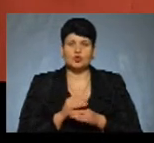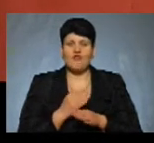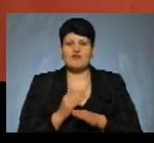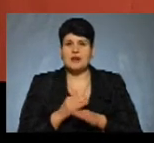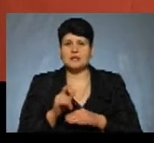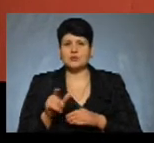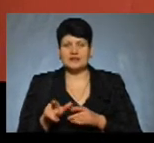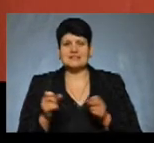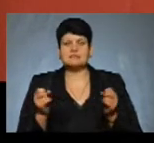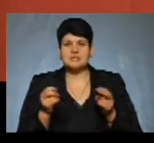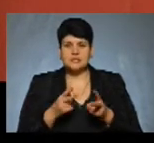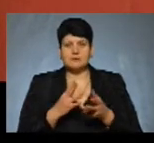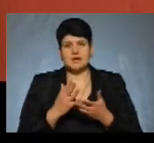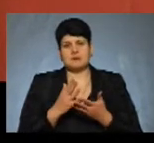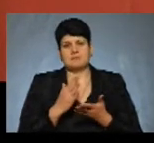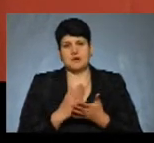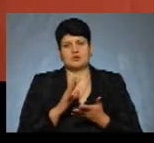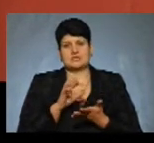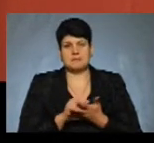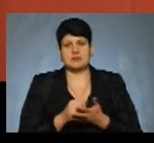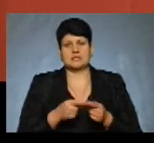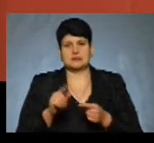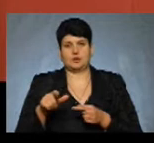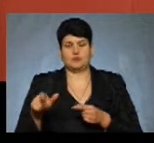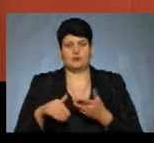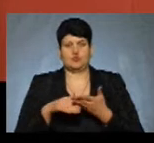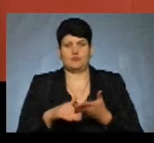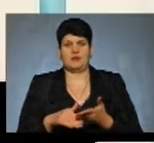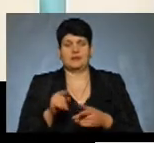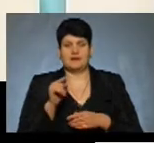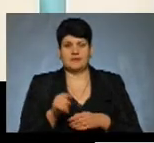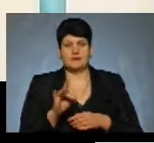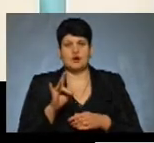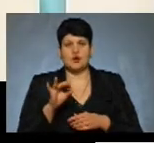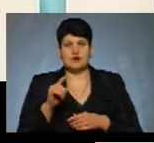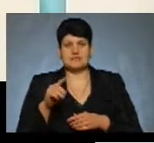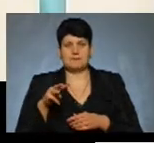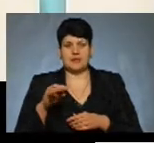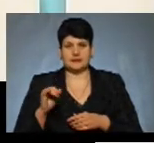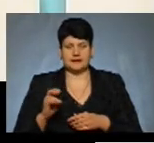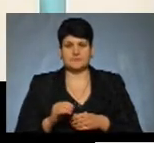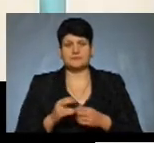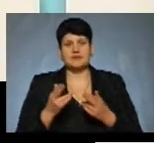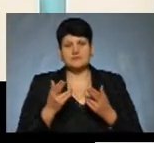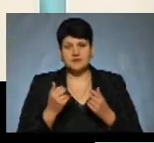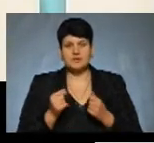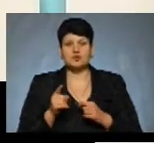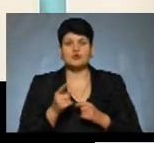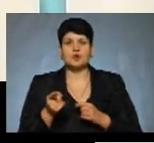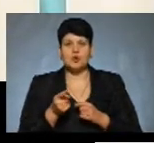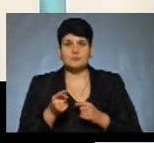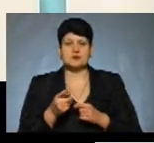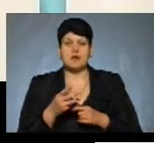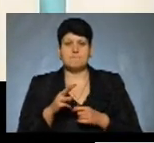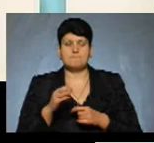які спеціально мають займатися саме з цими людьми і допомагати їм у розмитненні? Звичайно, що Тернопільською митницею було